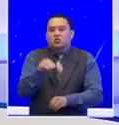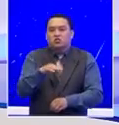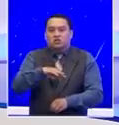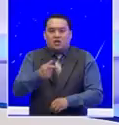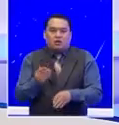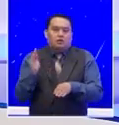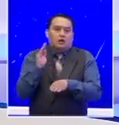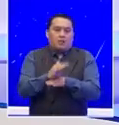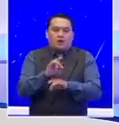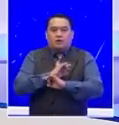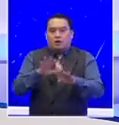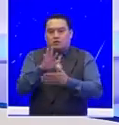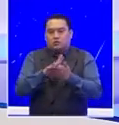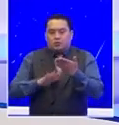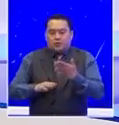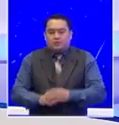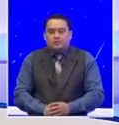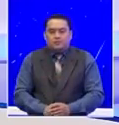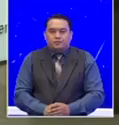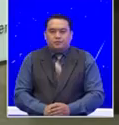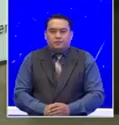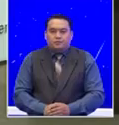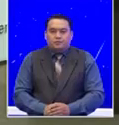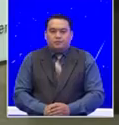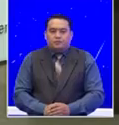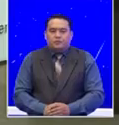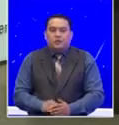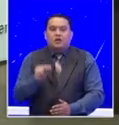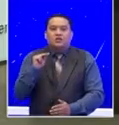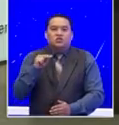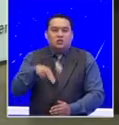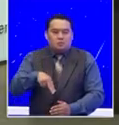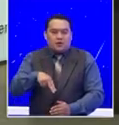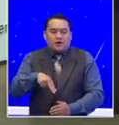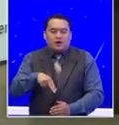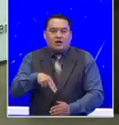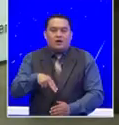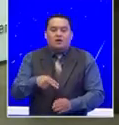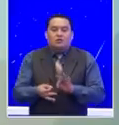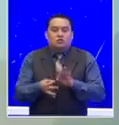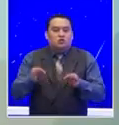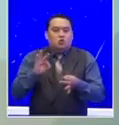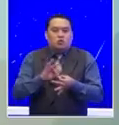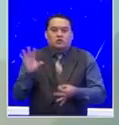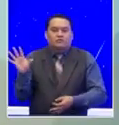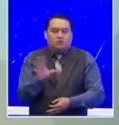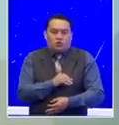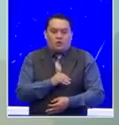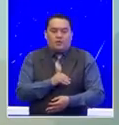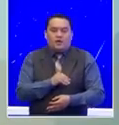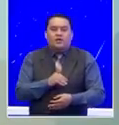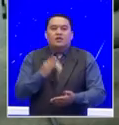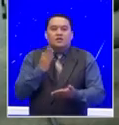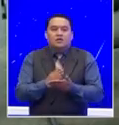тенге дополнительно, узнавала наша съемочная группа. Период чрезвычайного положения складывается нелегко для всех, но особые трудности